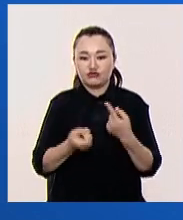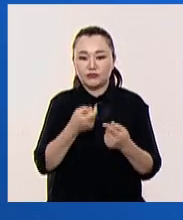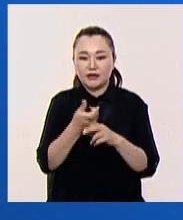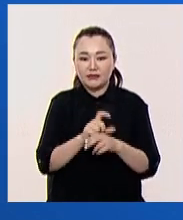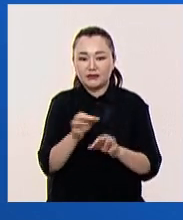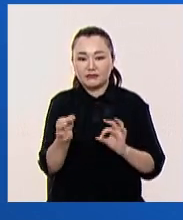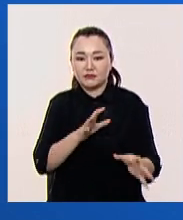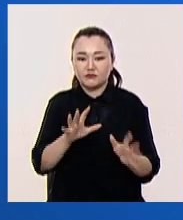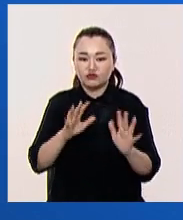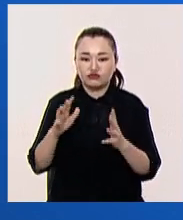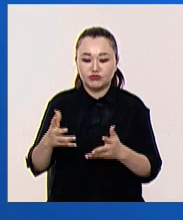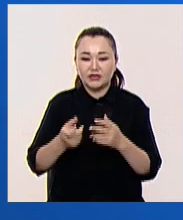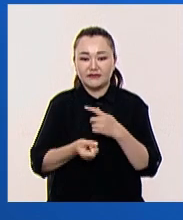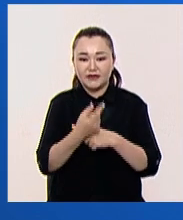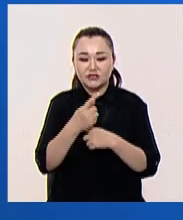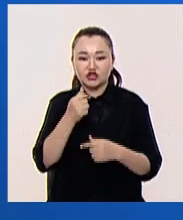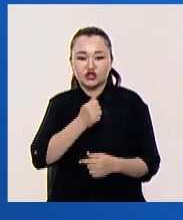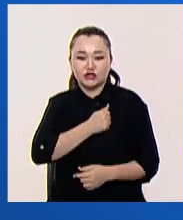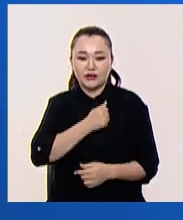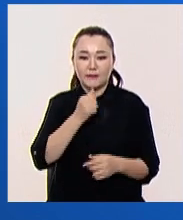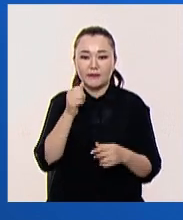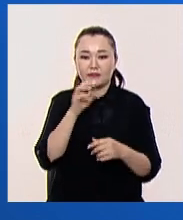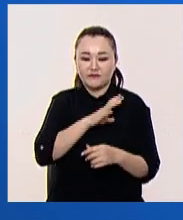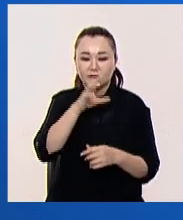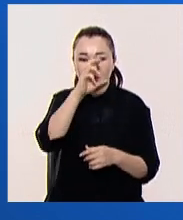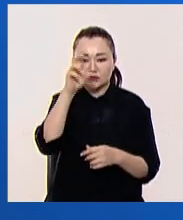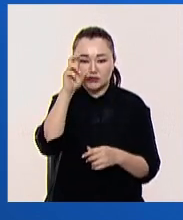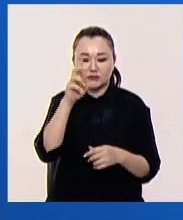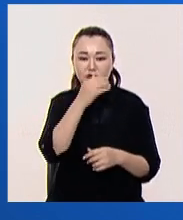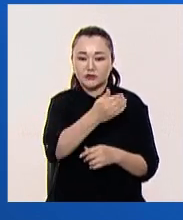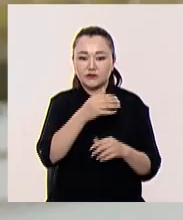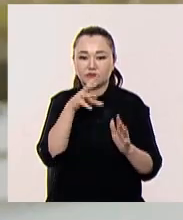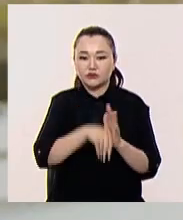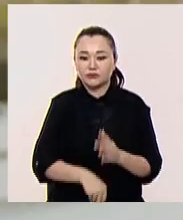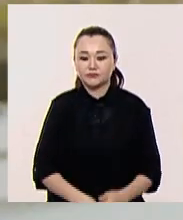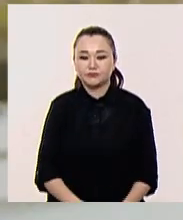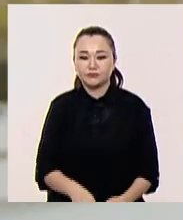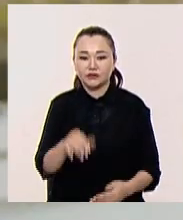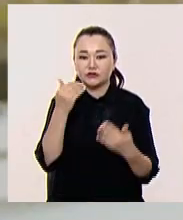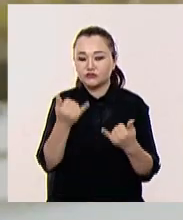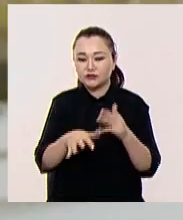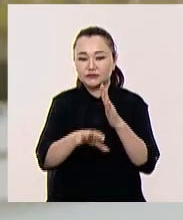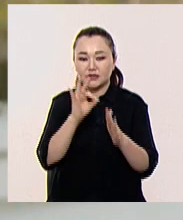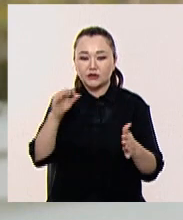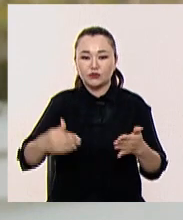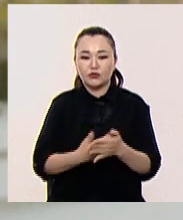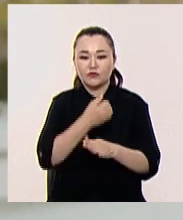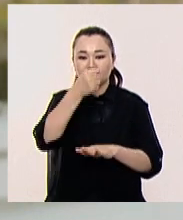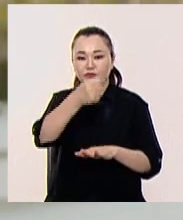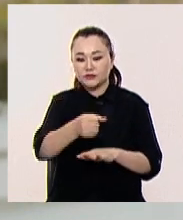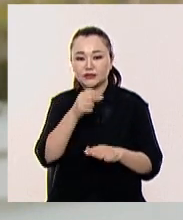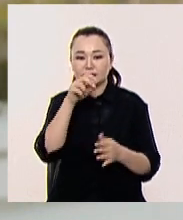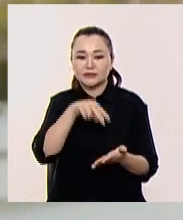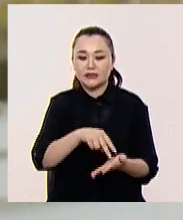вопиющей несправедливости являются, к сожалению, представители государственного аппарата. Сегодня же избрали нового председателя. Им